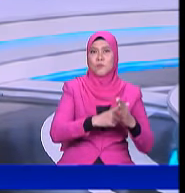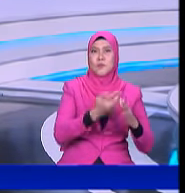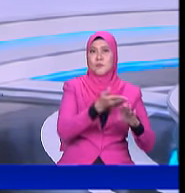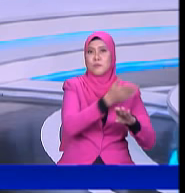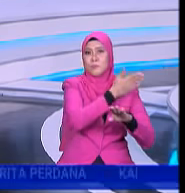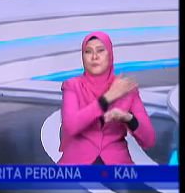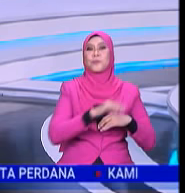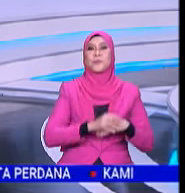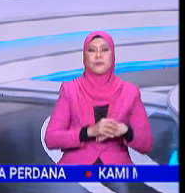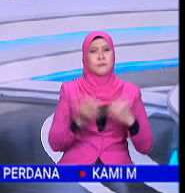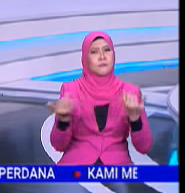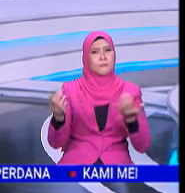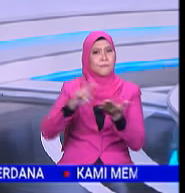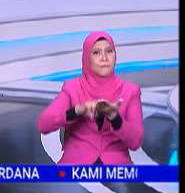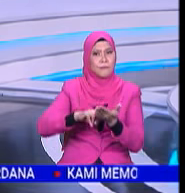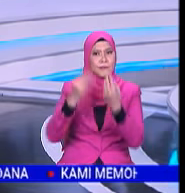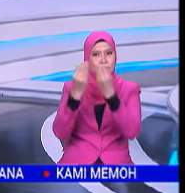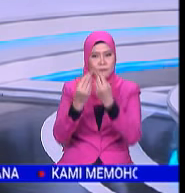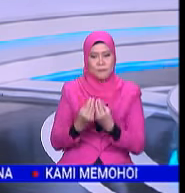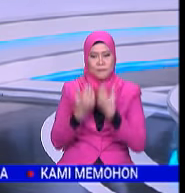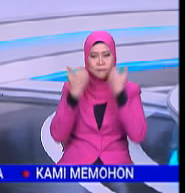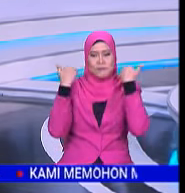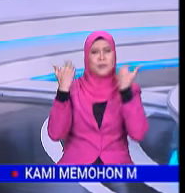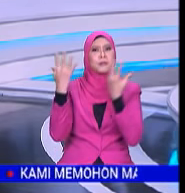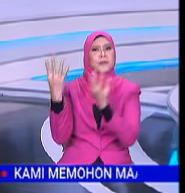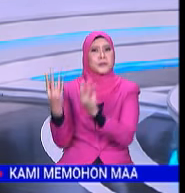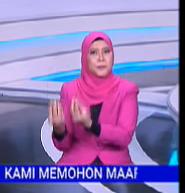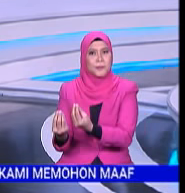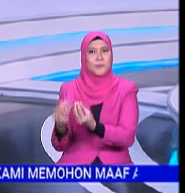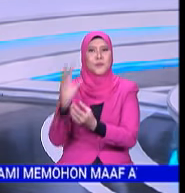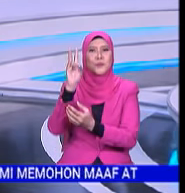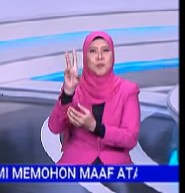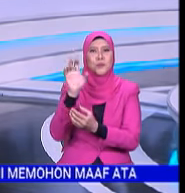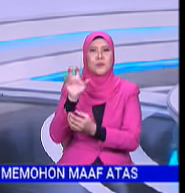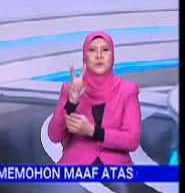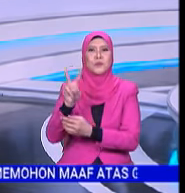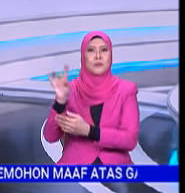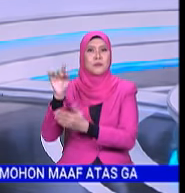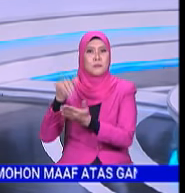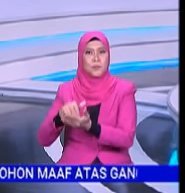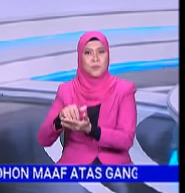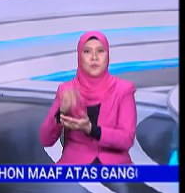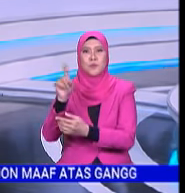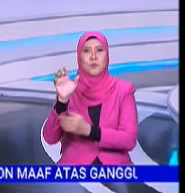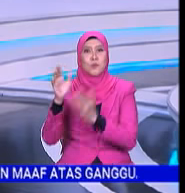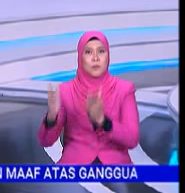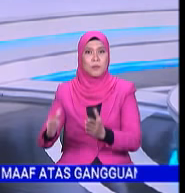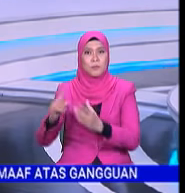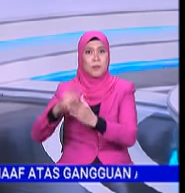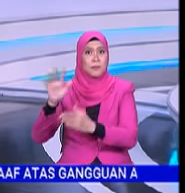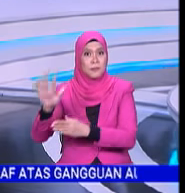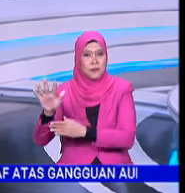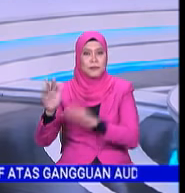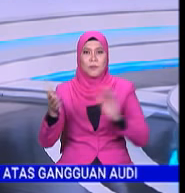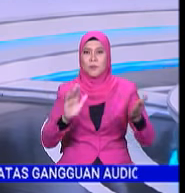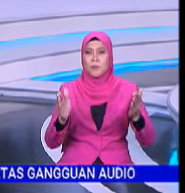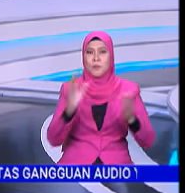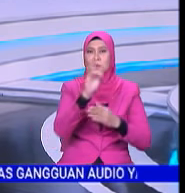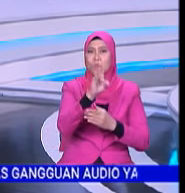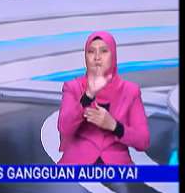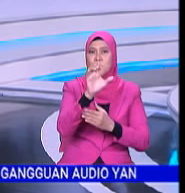sebelumnya. Ini merekodkan bilangan penganggur lebih rendah iaitu 728,100 orang pada Mei berbanding lebih